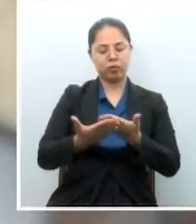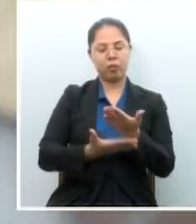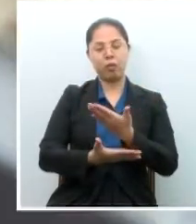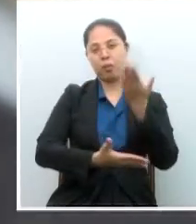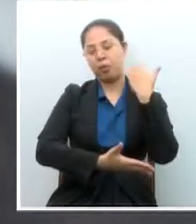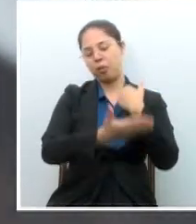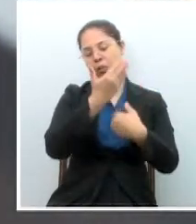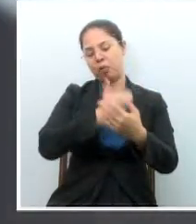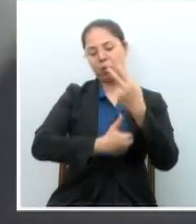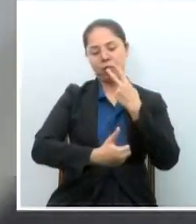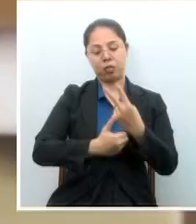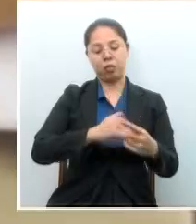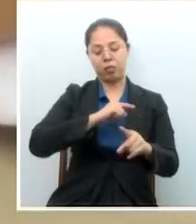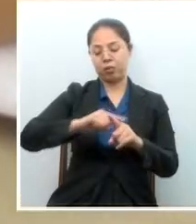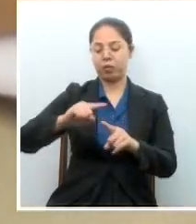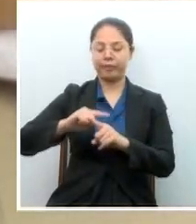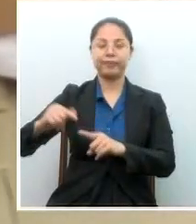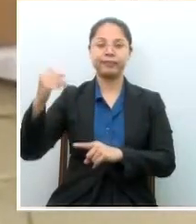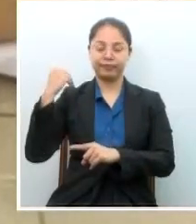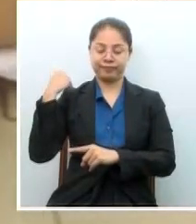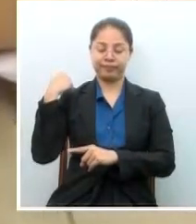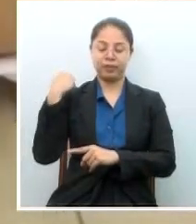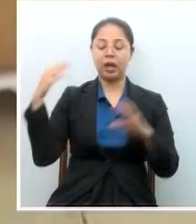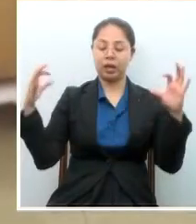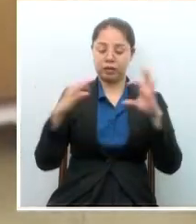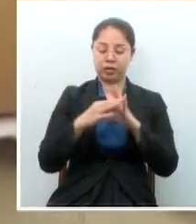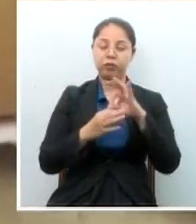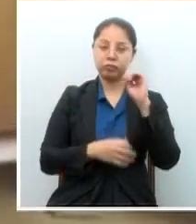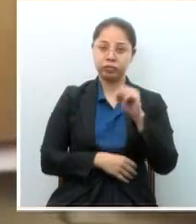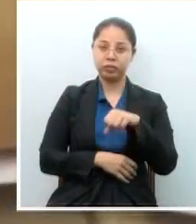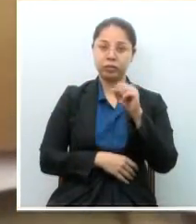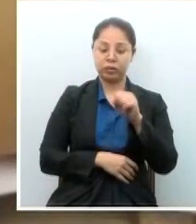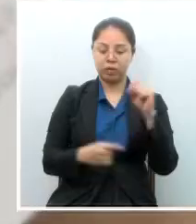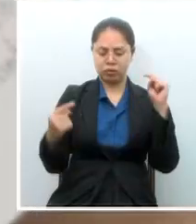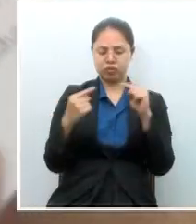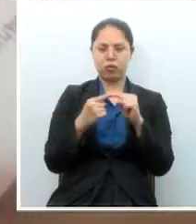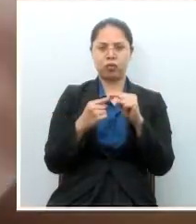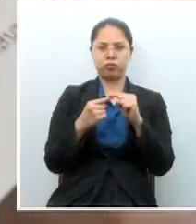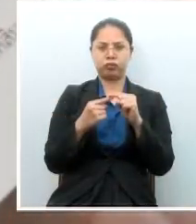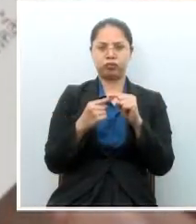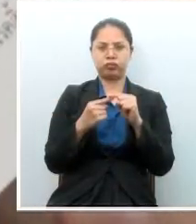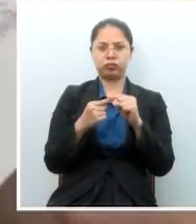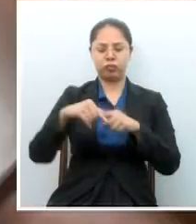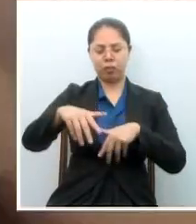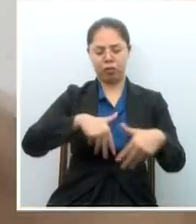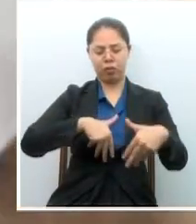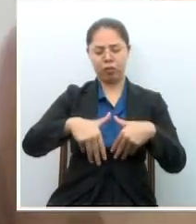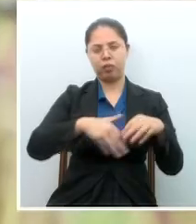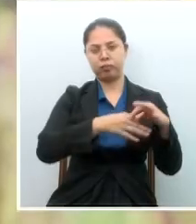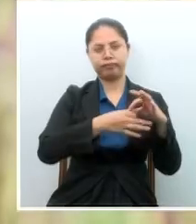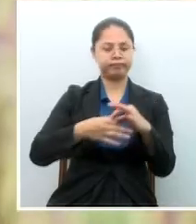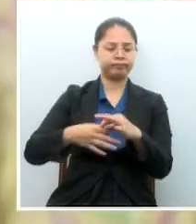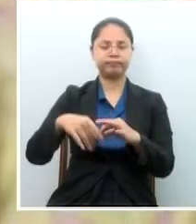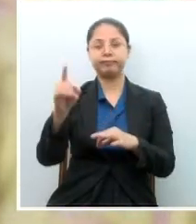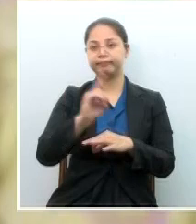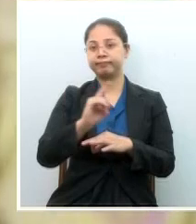ศาสตร์ที่มีความหลากหลายนะคะมีความเกี่ยวเนื่องกับความเป็นมาของท้องถิ่นนะคะส